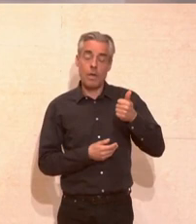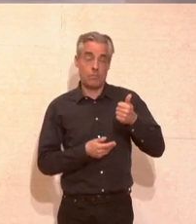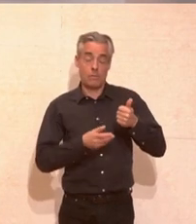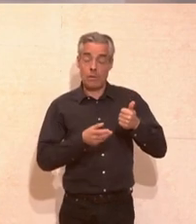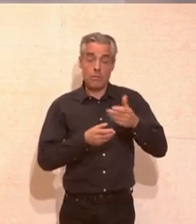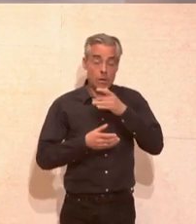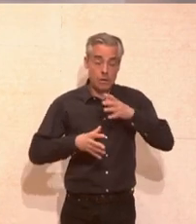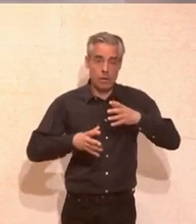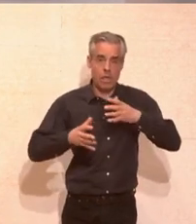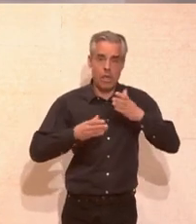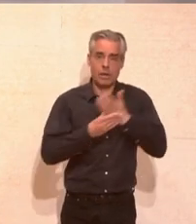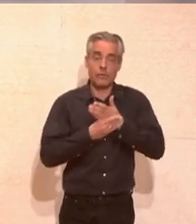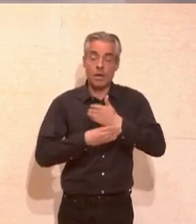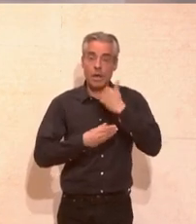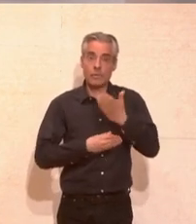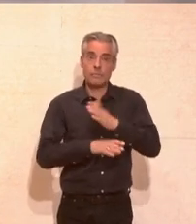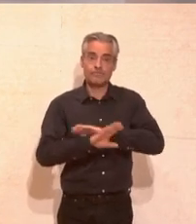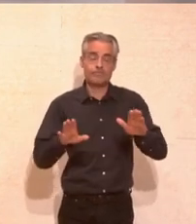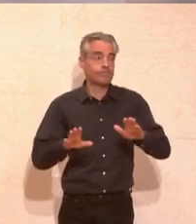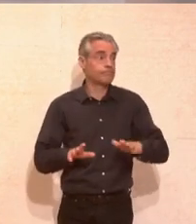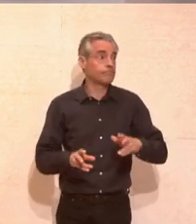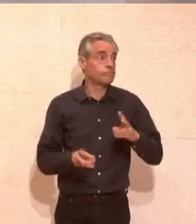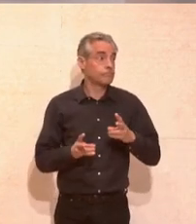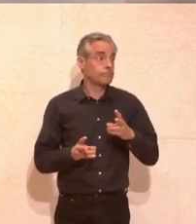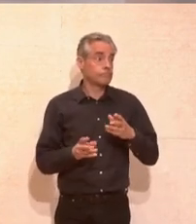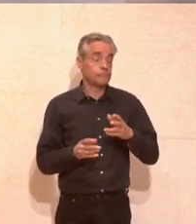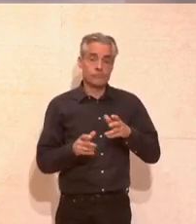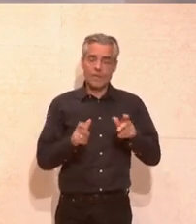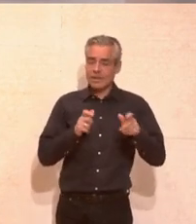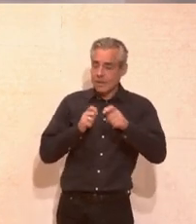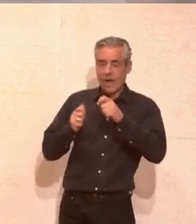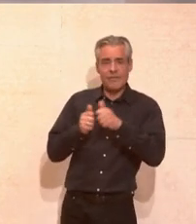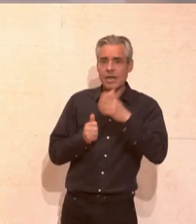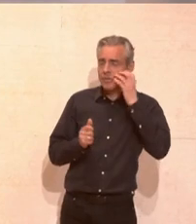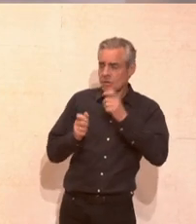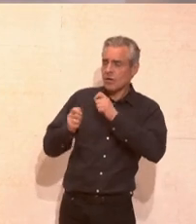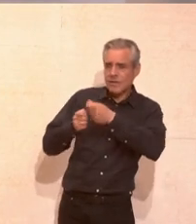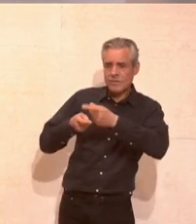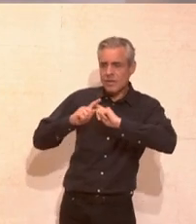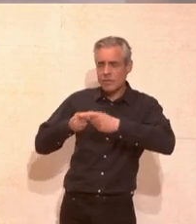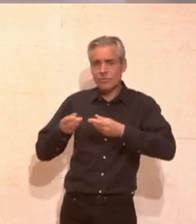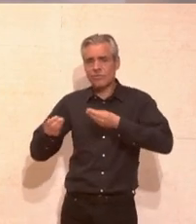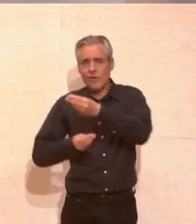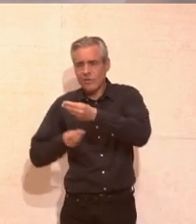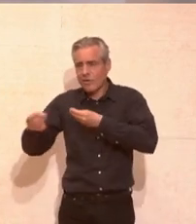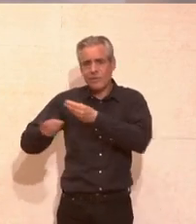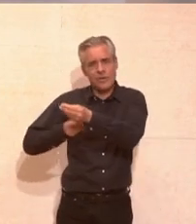dans l'incapacité de pouvoir arriver à faire cette négociation où ils vont donner quelque chose pour